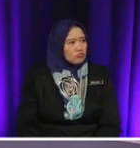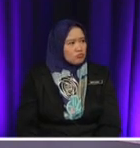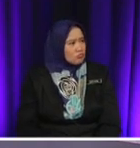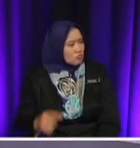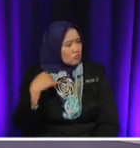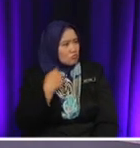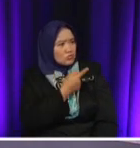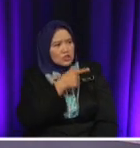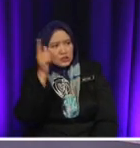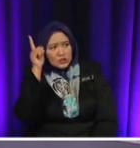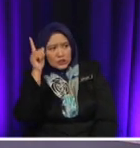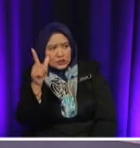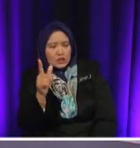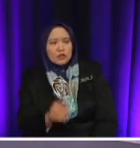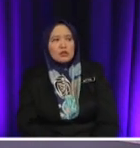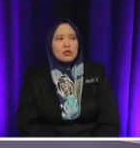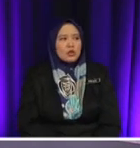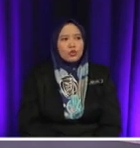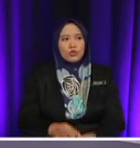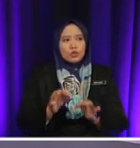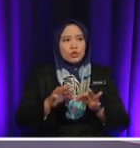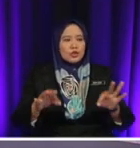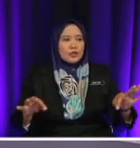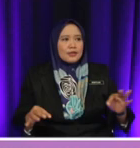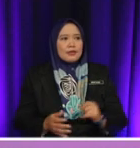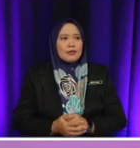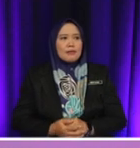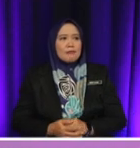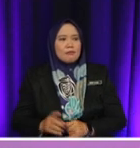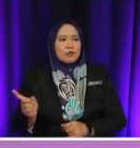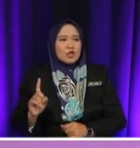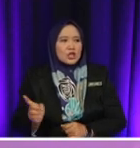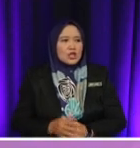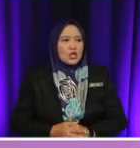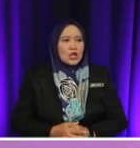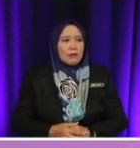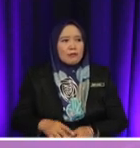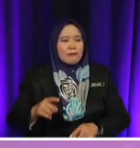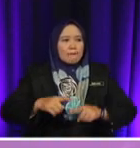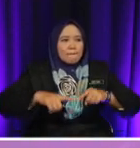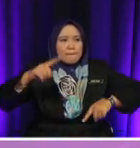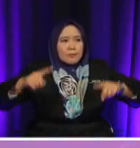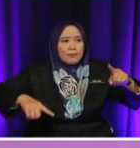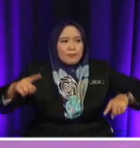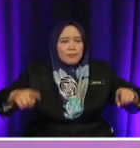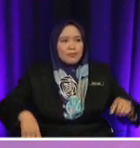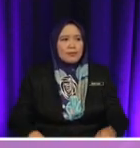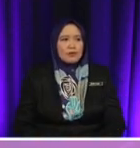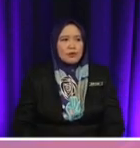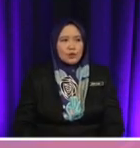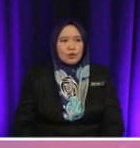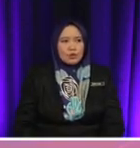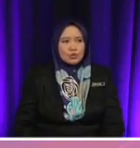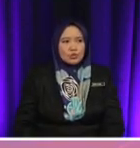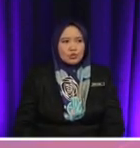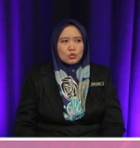dua pilihan jawapan di sini Ria boleh satu Ria Cuba Cikgu untuk pembolehubah dimanipulasi